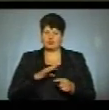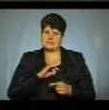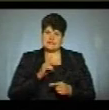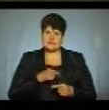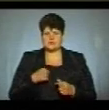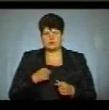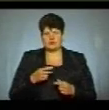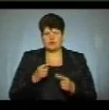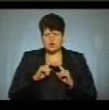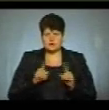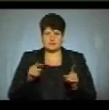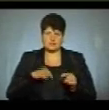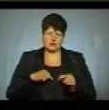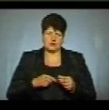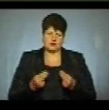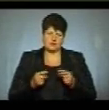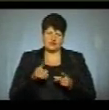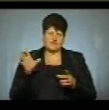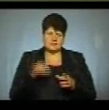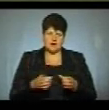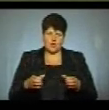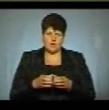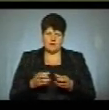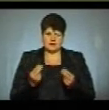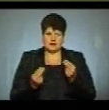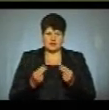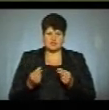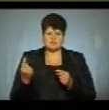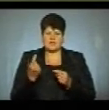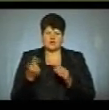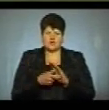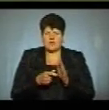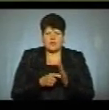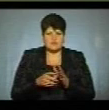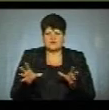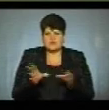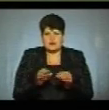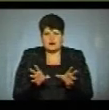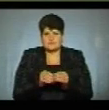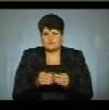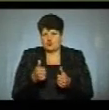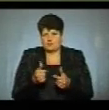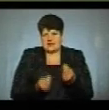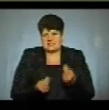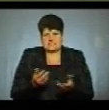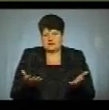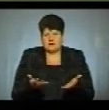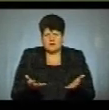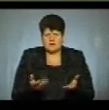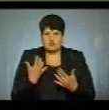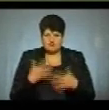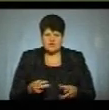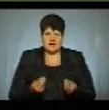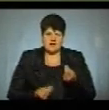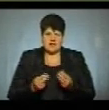особливий настрой на гру. Ну, в них вся команда грає ще разом з першого класу і вони всі разом дуже добре зіграні. І вони вже грали